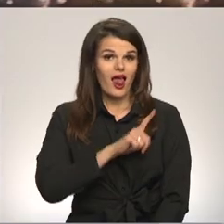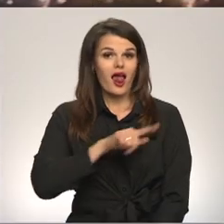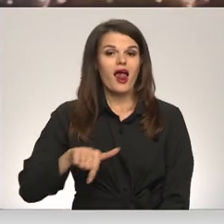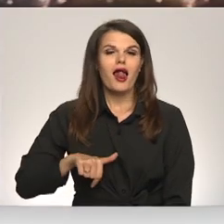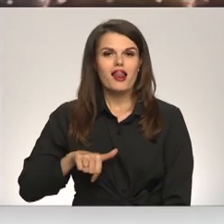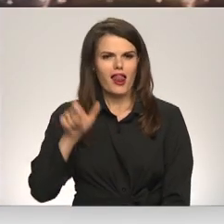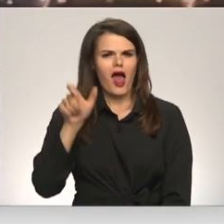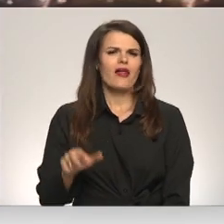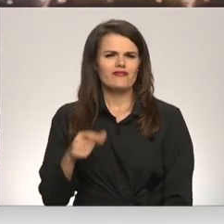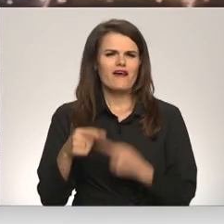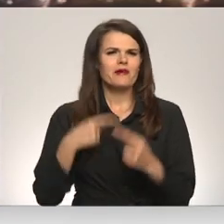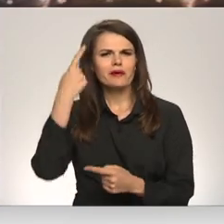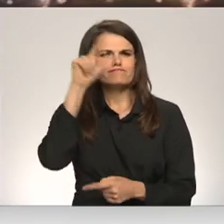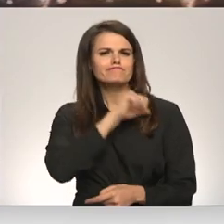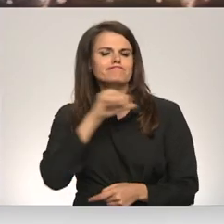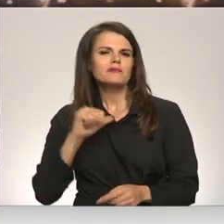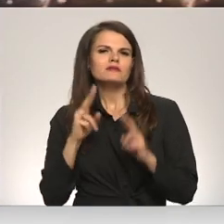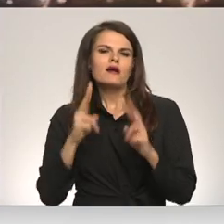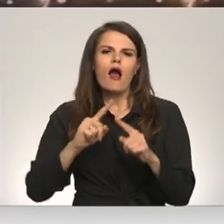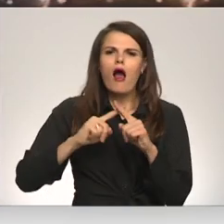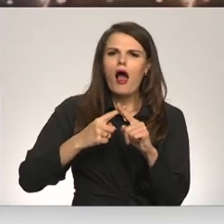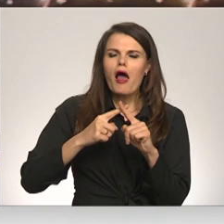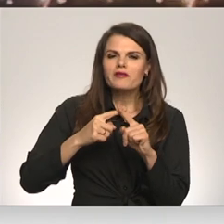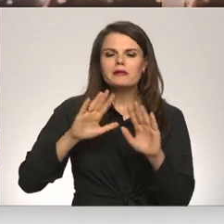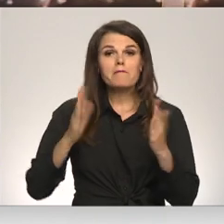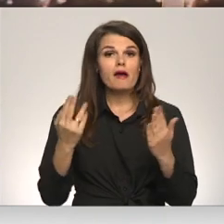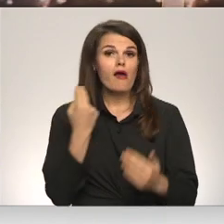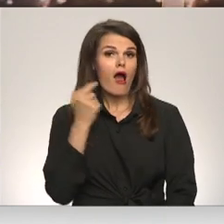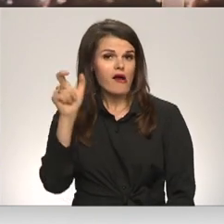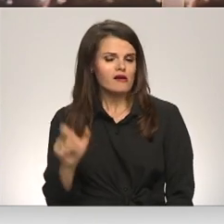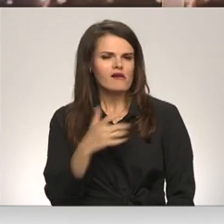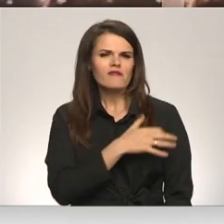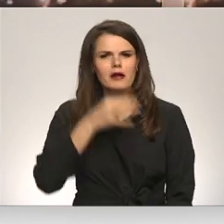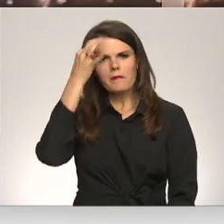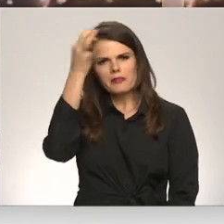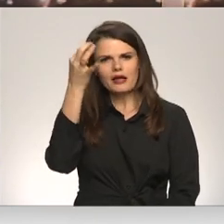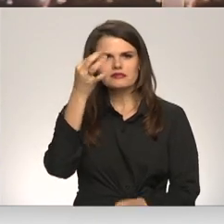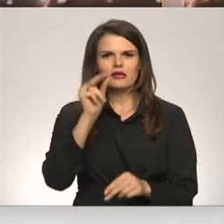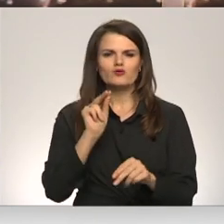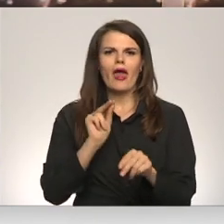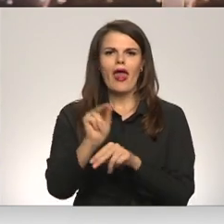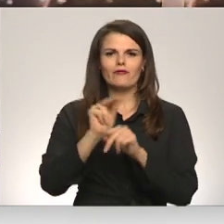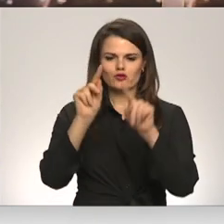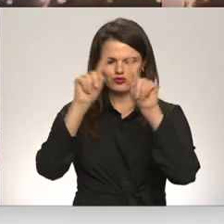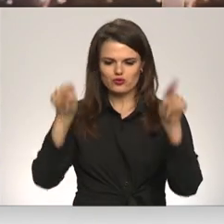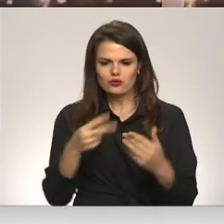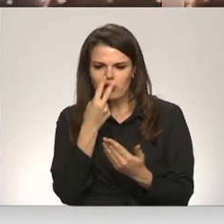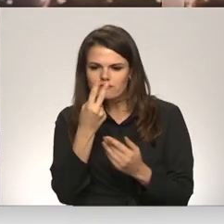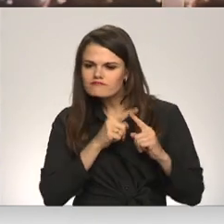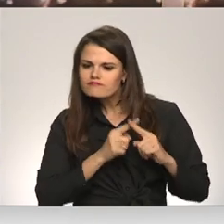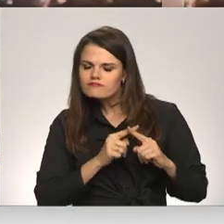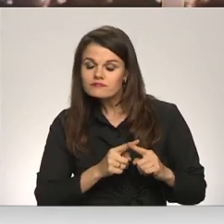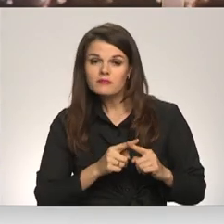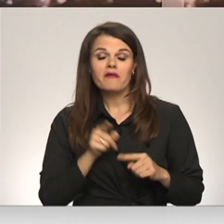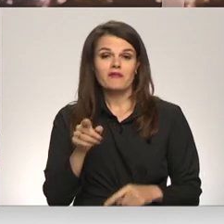Latvieti izdomās pati, kā uzvedīt, bet anglietei vajag precīzu instrukciju, tā secina Irīna Grīna, kurai rokdarbi Lielbritānijā